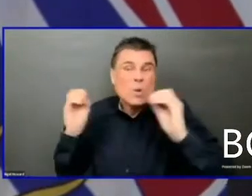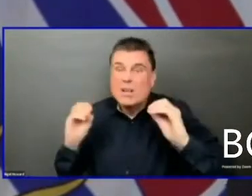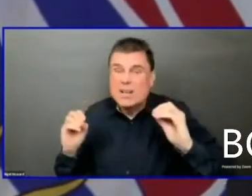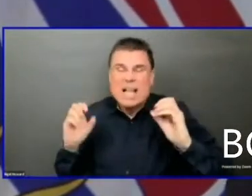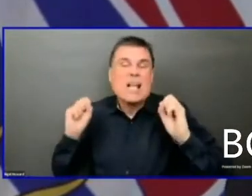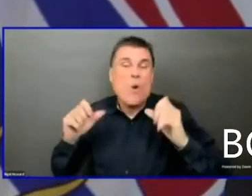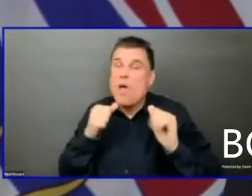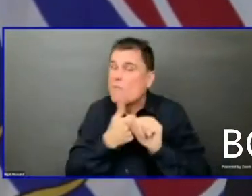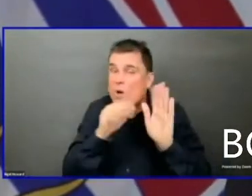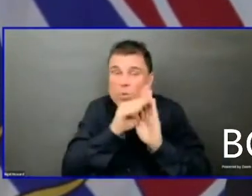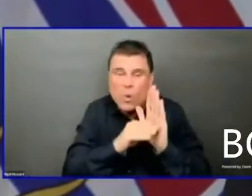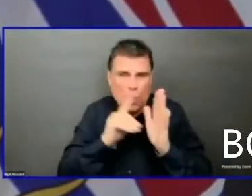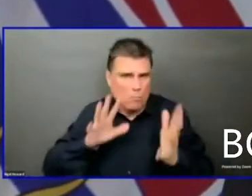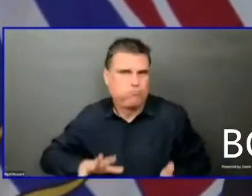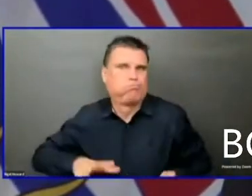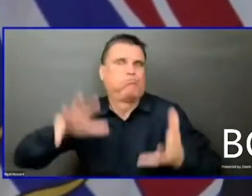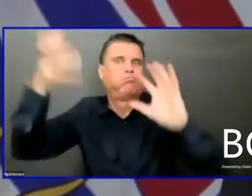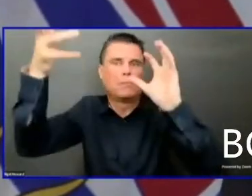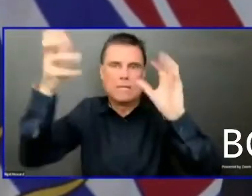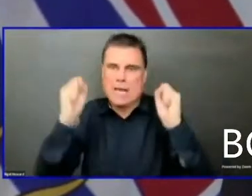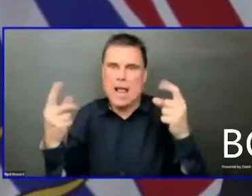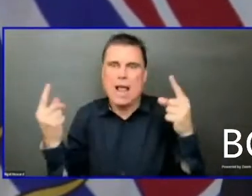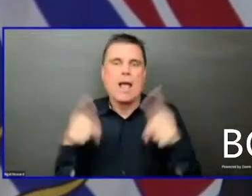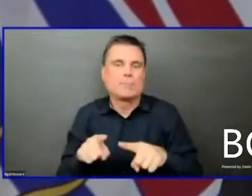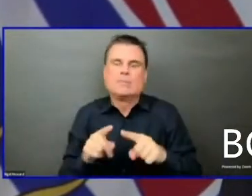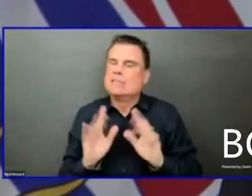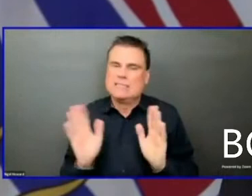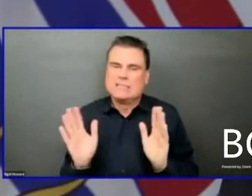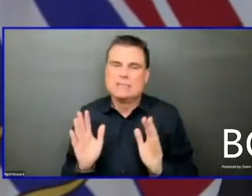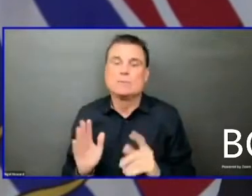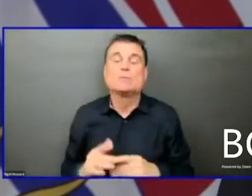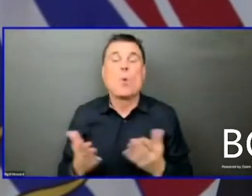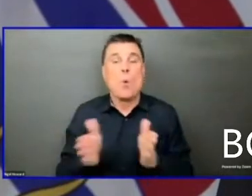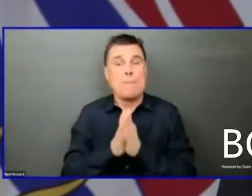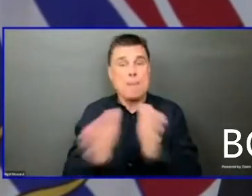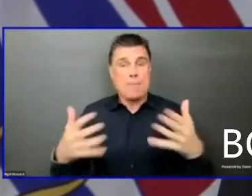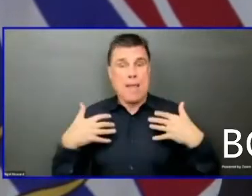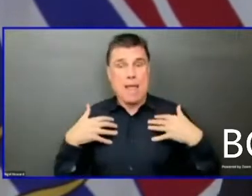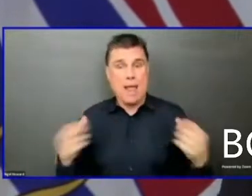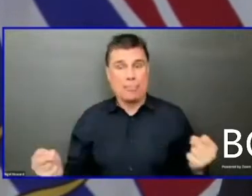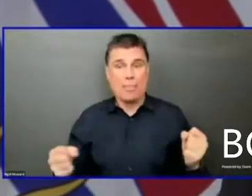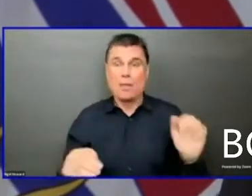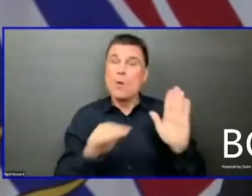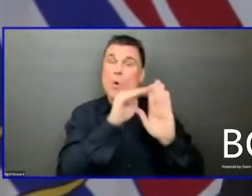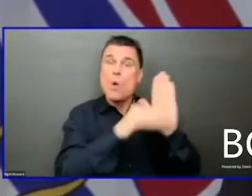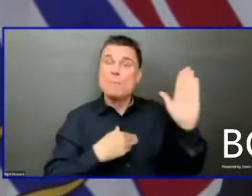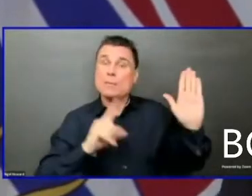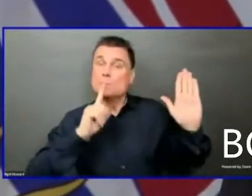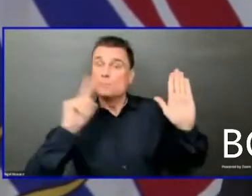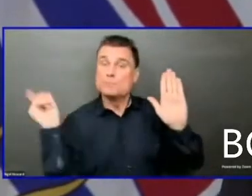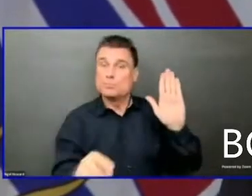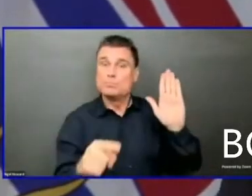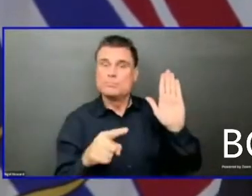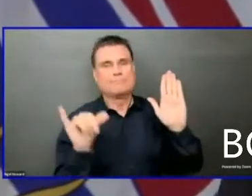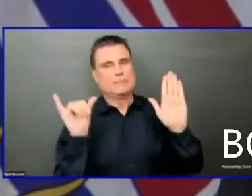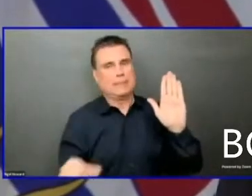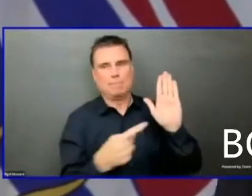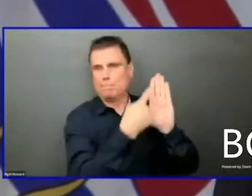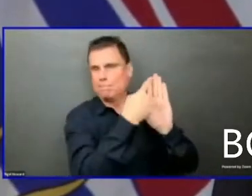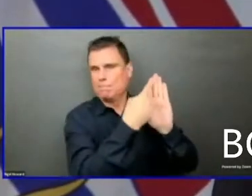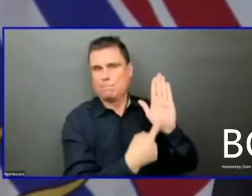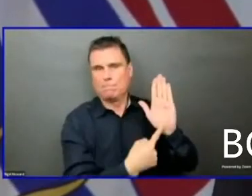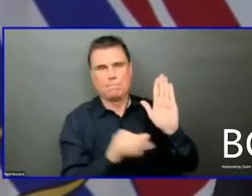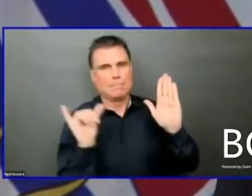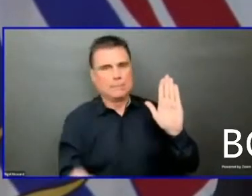字 orders 安 on 全的 gathering 水位 and 线。 events in place. 所以希望大家不要再 I 聚 will 集 be。 那么接下来 continually 还有什 reviewing 么一 and 些